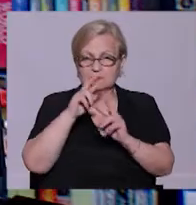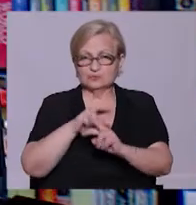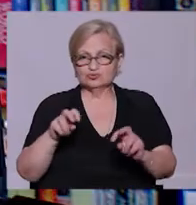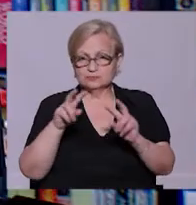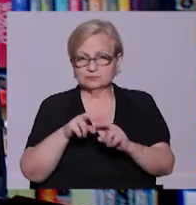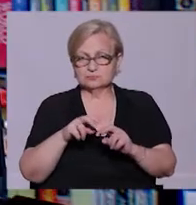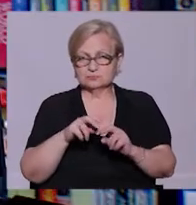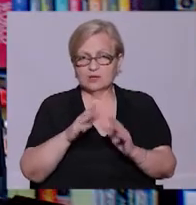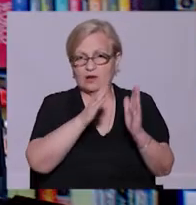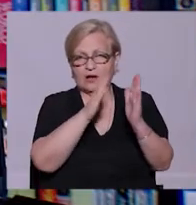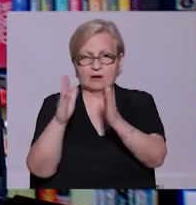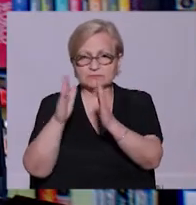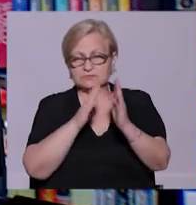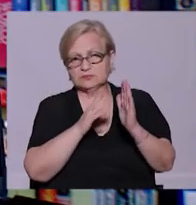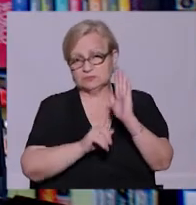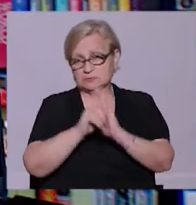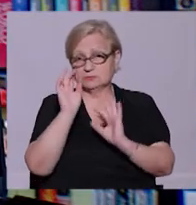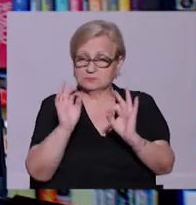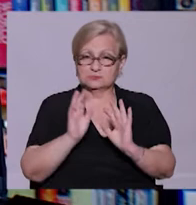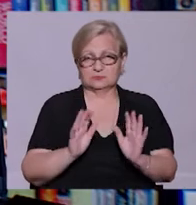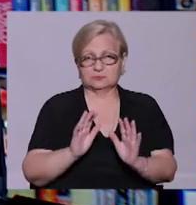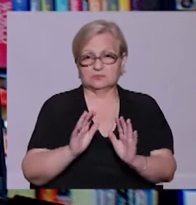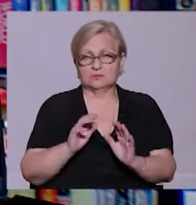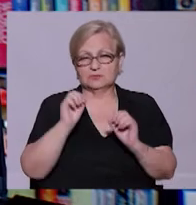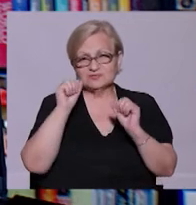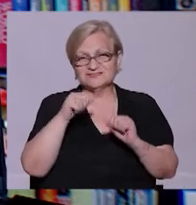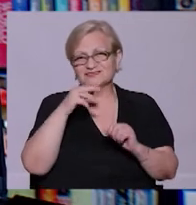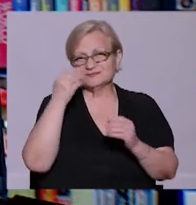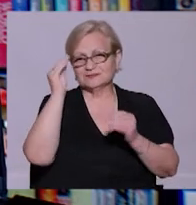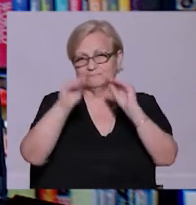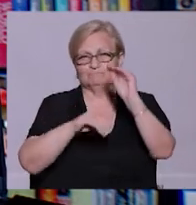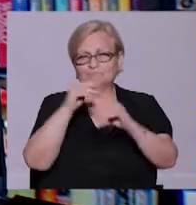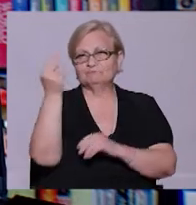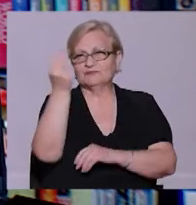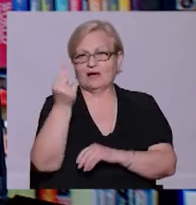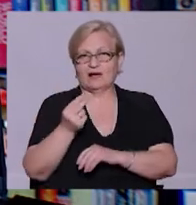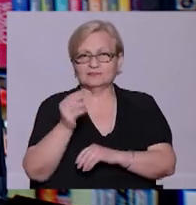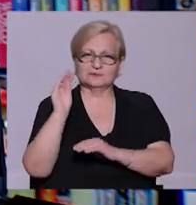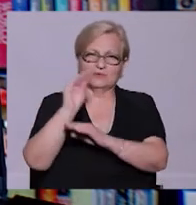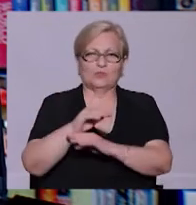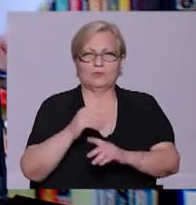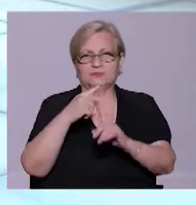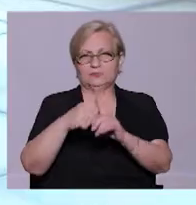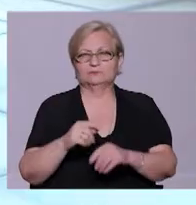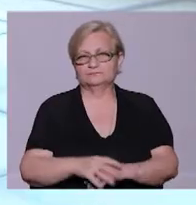შეამოწმე აბზაცი თუ დაიწყე წერა, შეგიძლია გააფორმო შენი ნახატით.